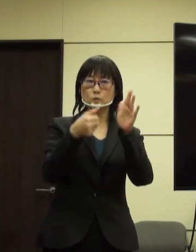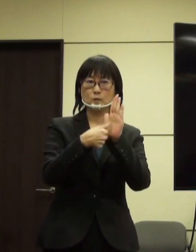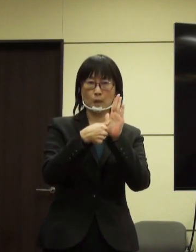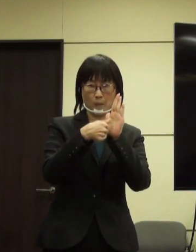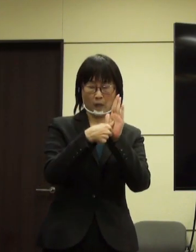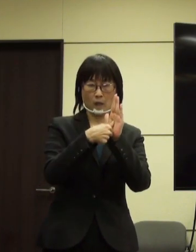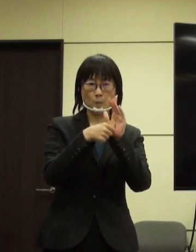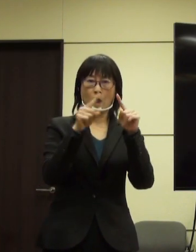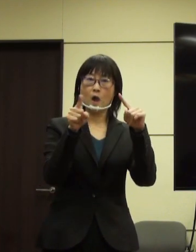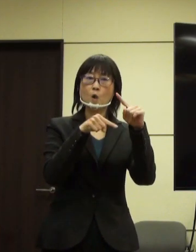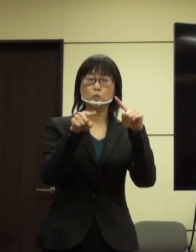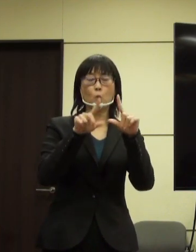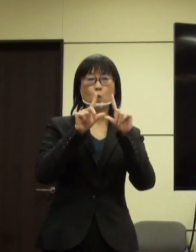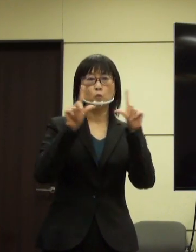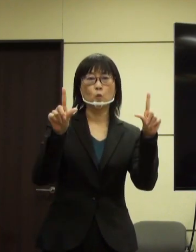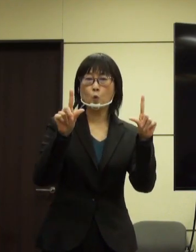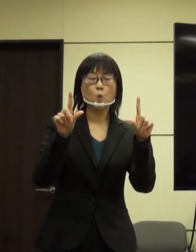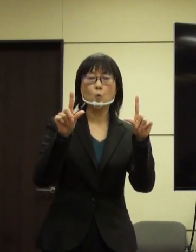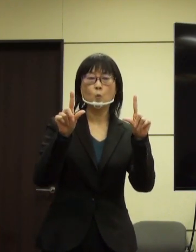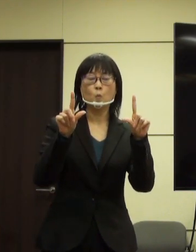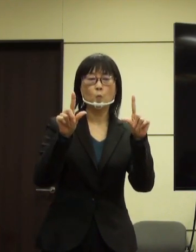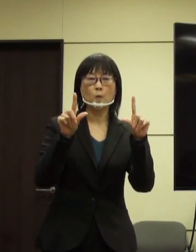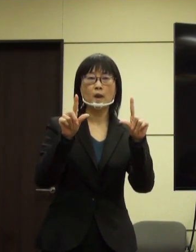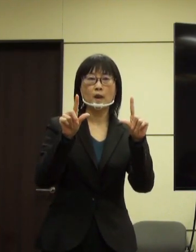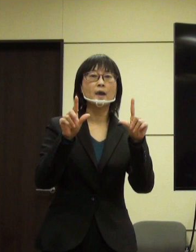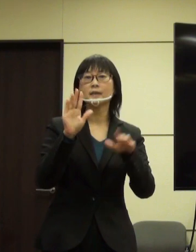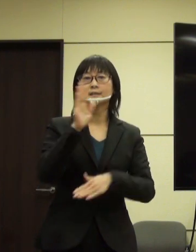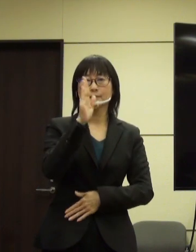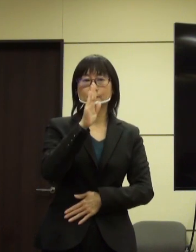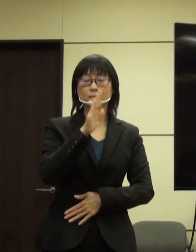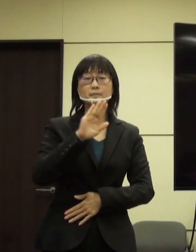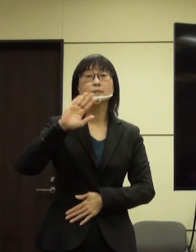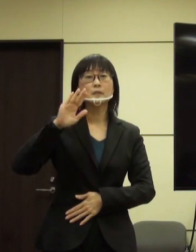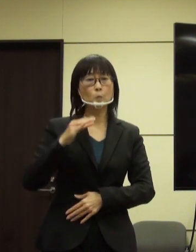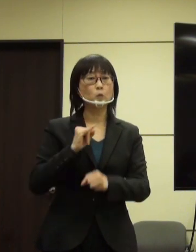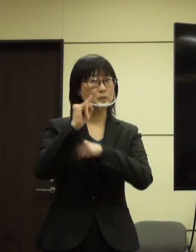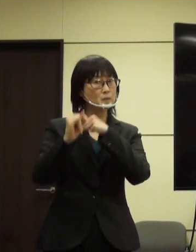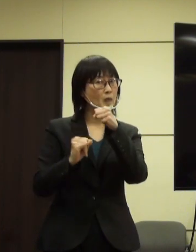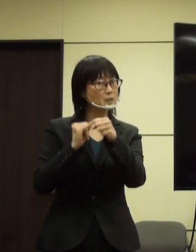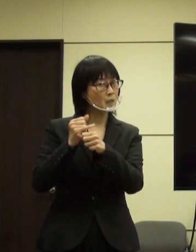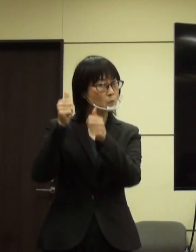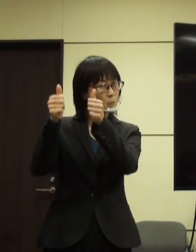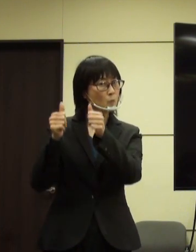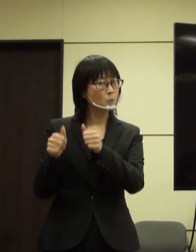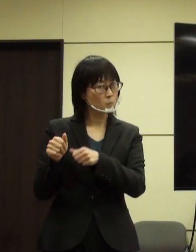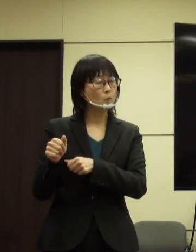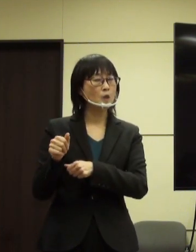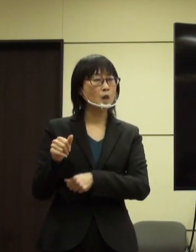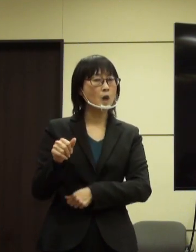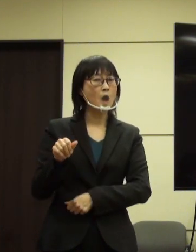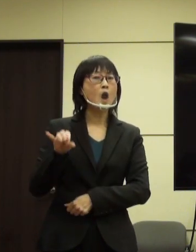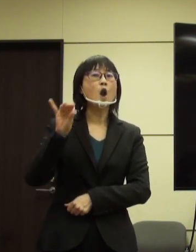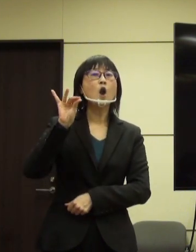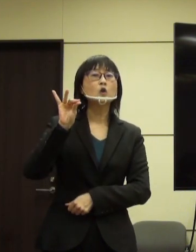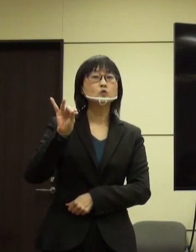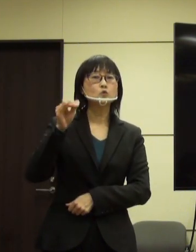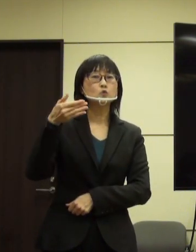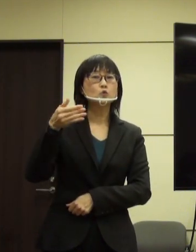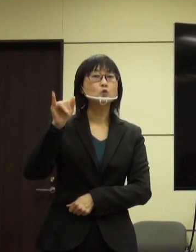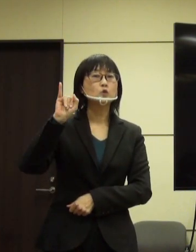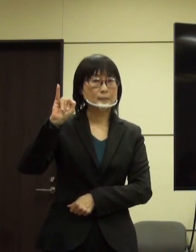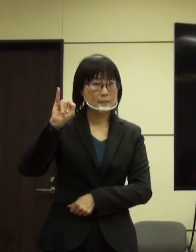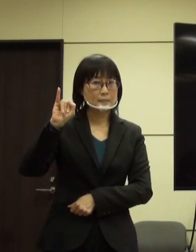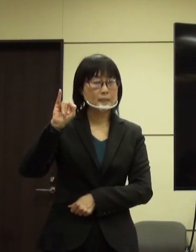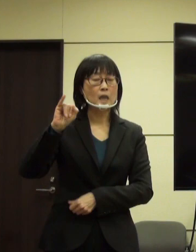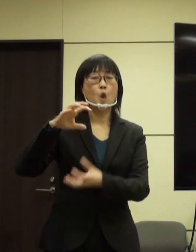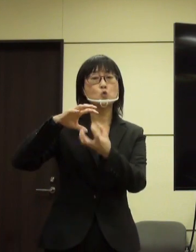あのネット上に何とか出てるということでありますので津久井黒岩福島黒岩デイサービスというところ